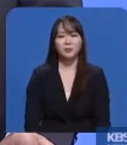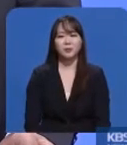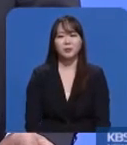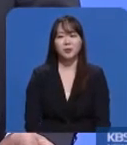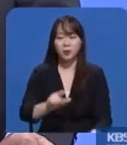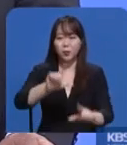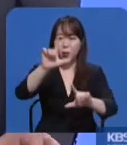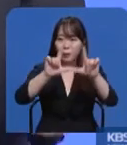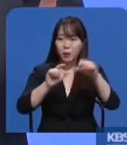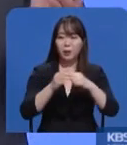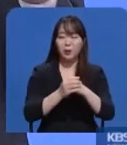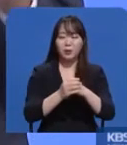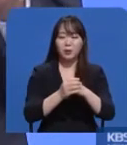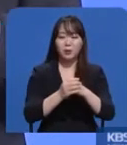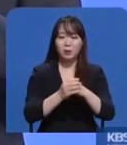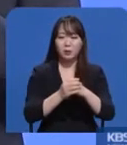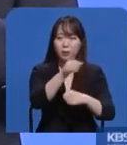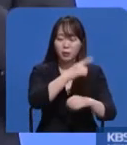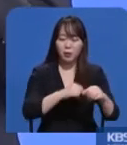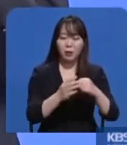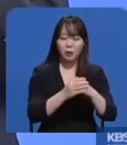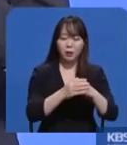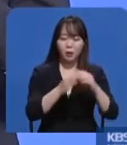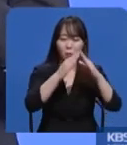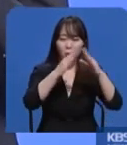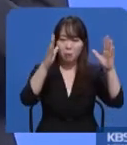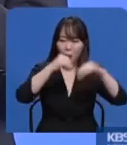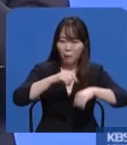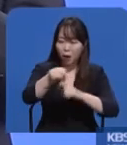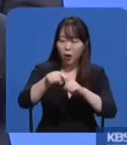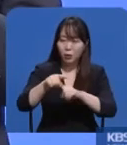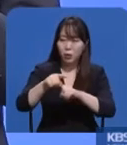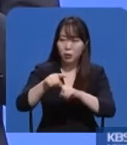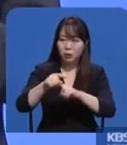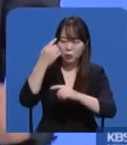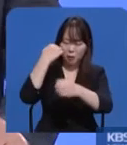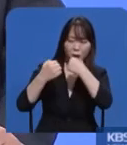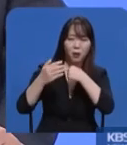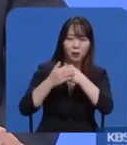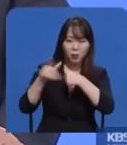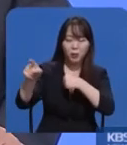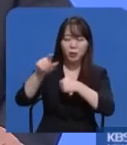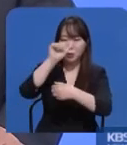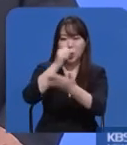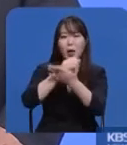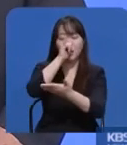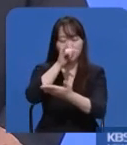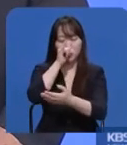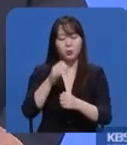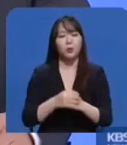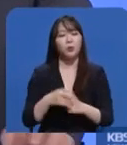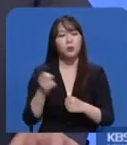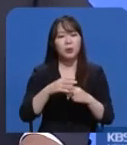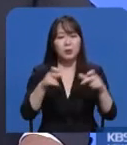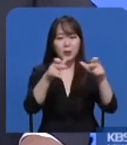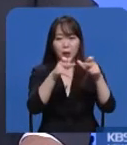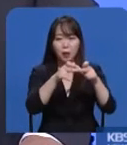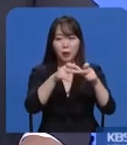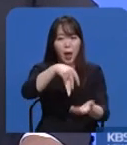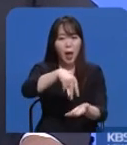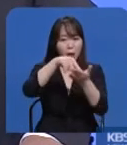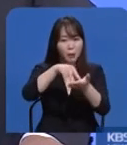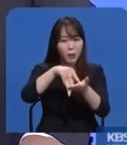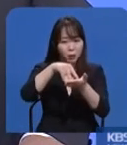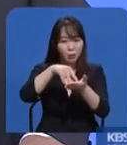들면 화면이 철거민한테 제가 폭행을 당했고요. 그 사람들이 유죄 판결 받았습니다. 두 번째로 장애인의 엘리베이터를 껐다는 건